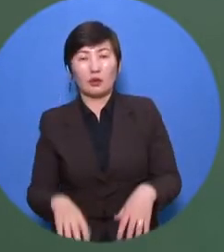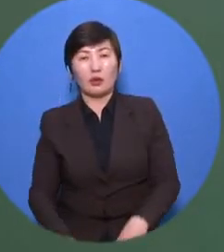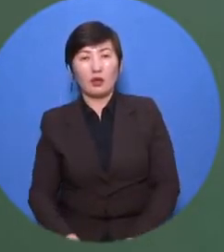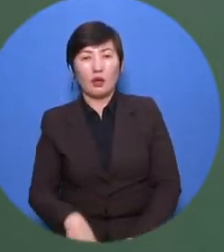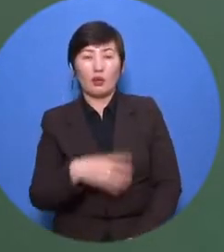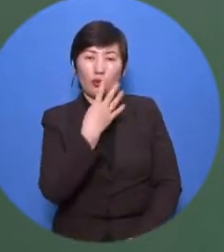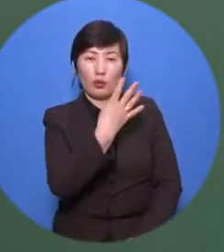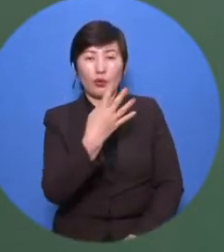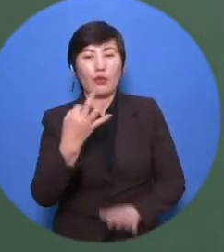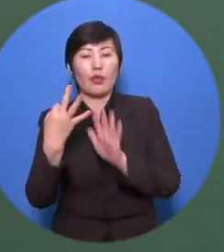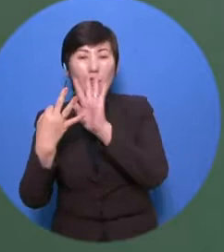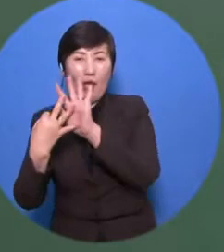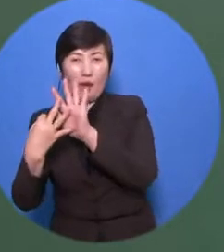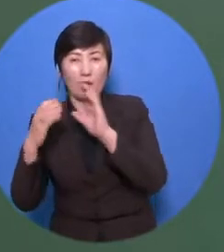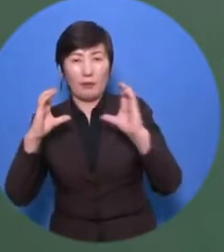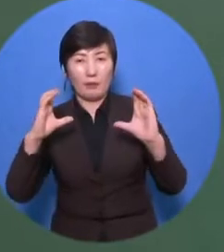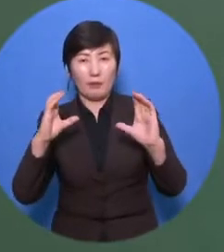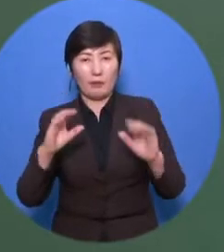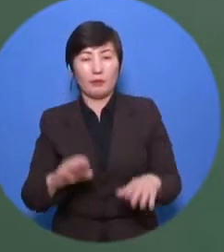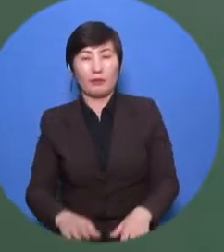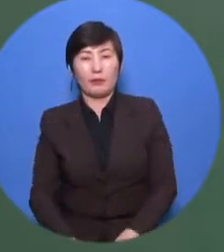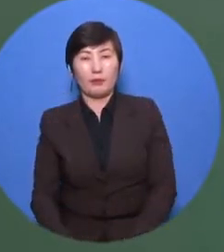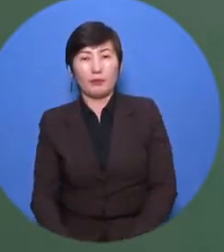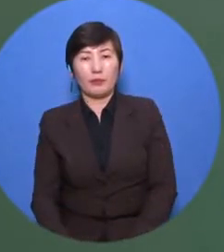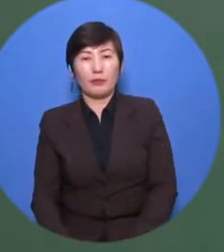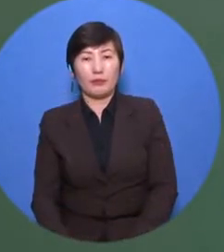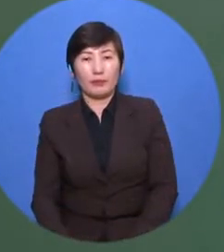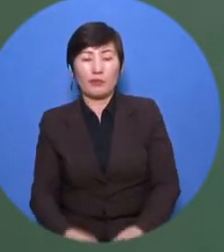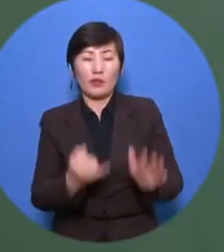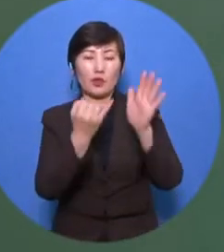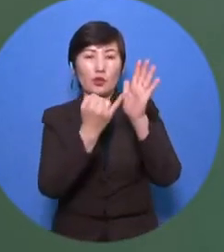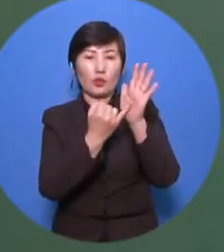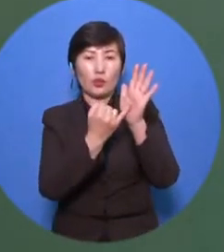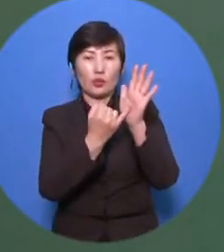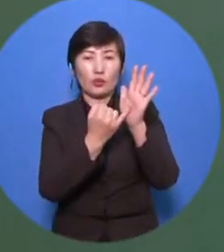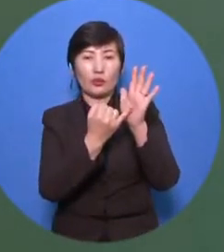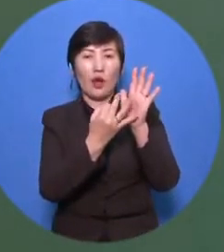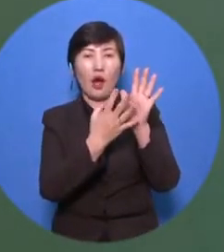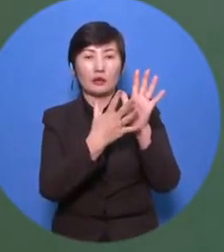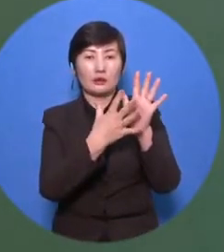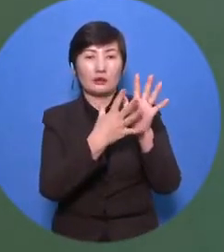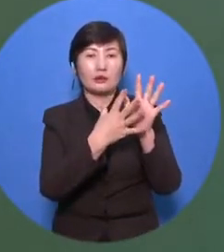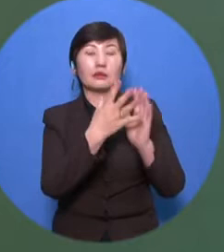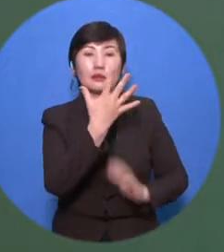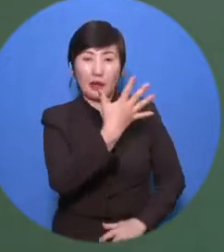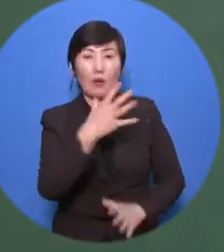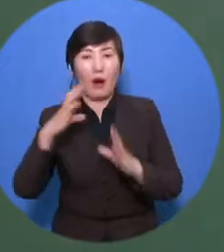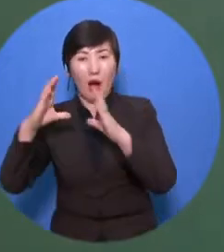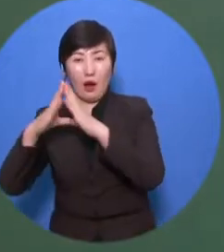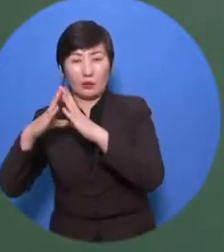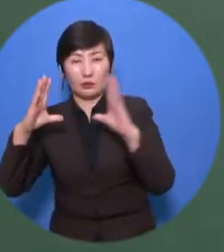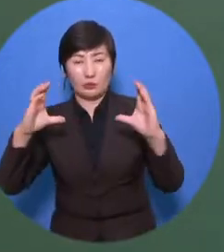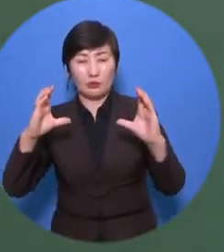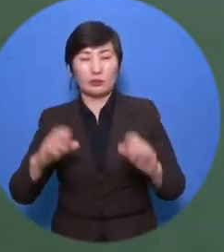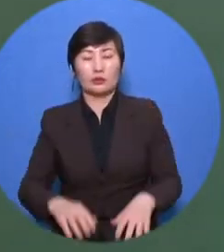мөн үндслэн 4 8 гэсэн цэгийг тэмдэглэж болно. За 6 10 гэсэн цэгүүдийг тэмдэглэнэ. За эдгээр цэгүүдээ